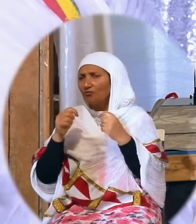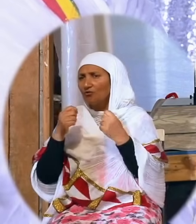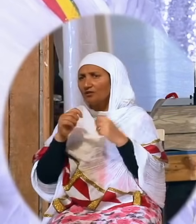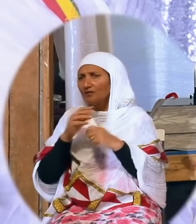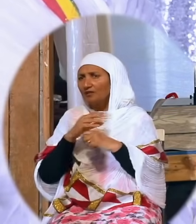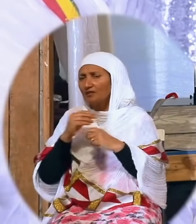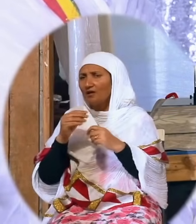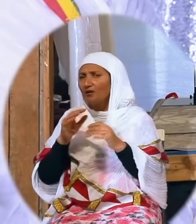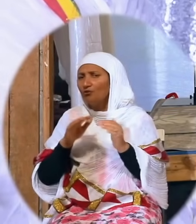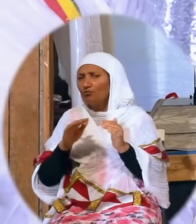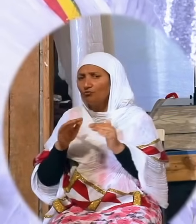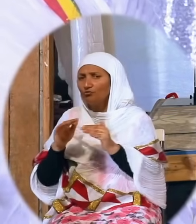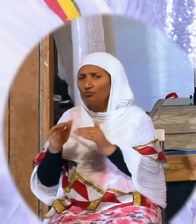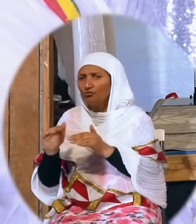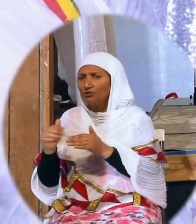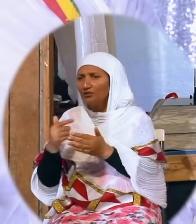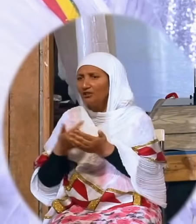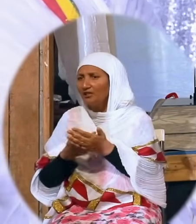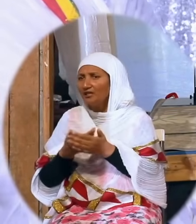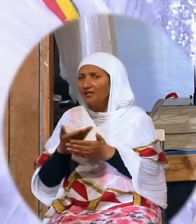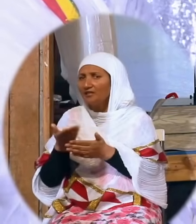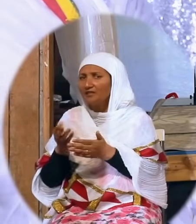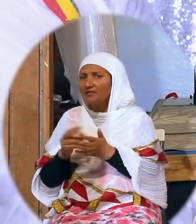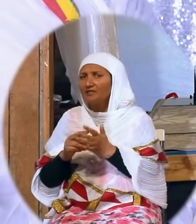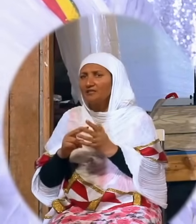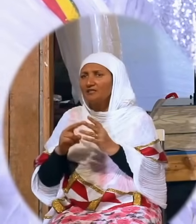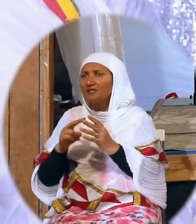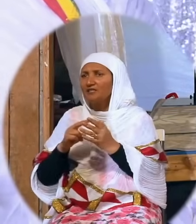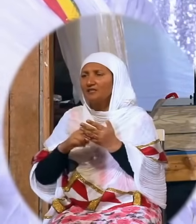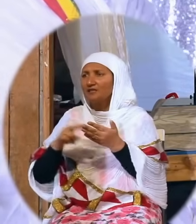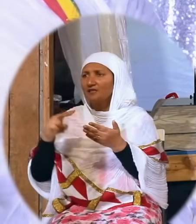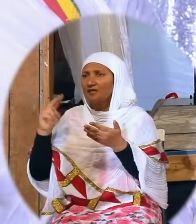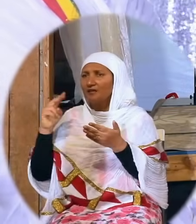ልጆች ይሄ ጉዳይ ሲነሳ ጥያቄ ሄ ነው